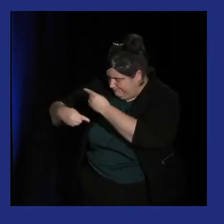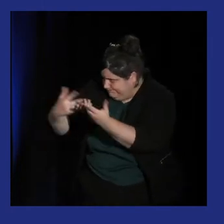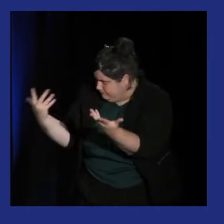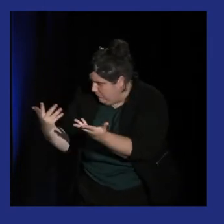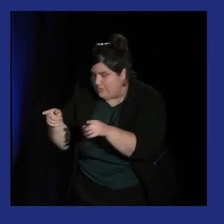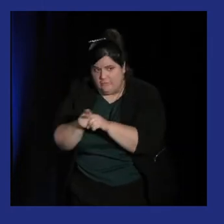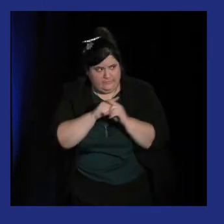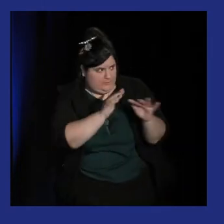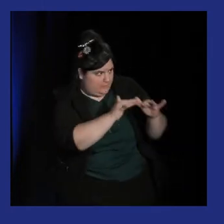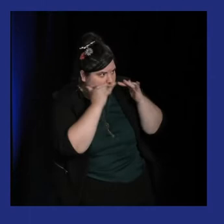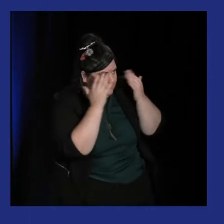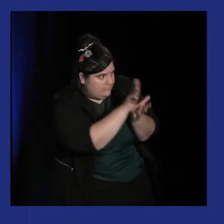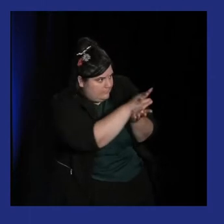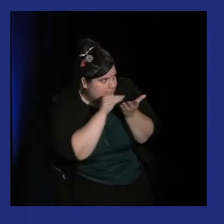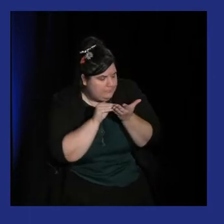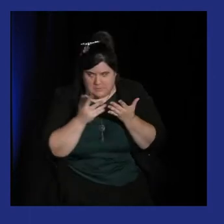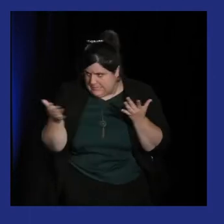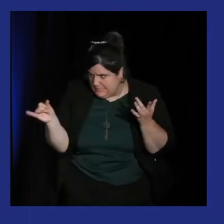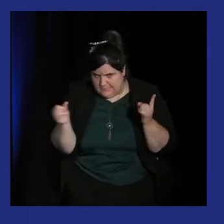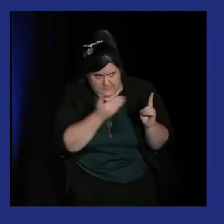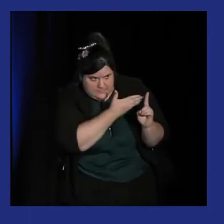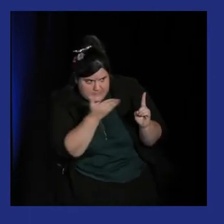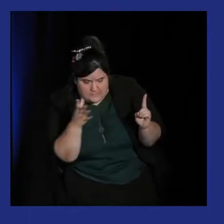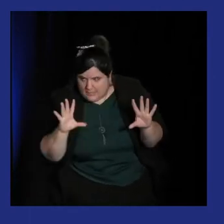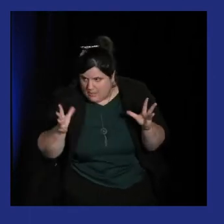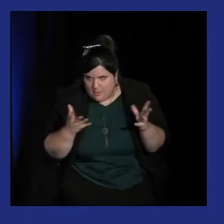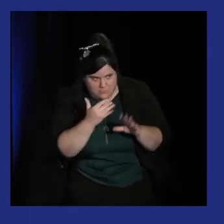pour les aventures dans lesquelles vous vous êtes lancés